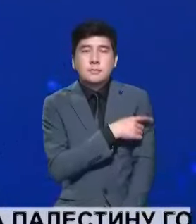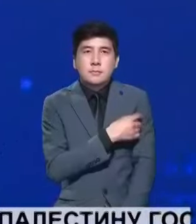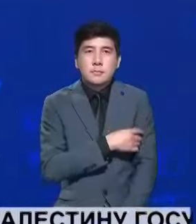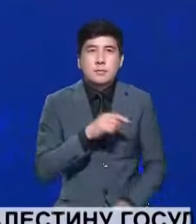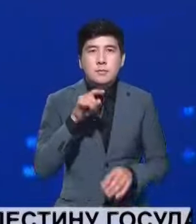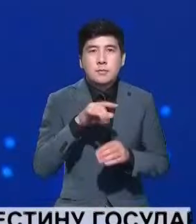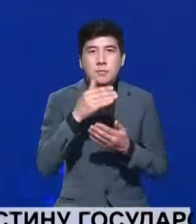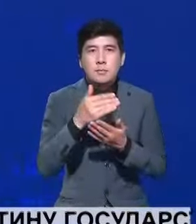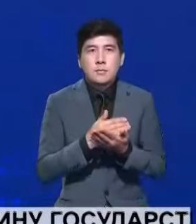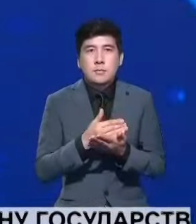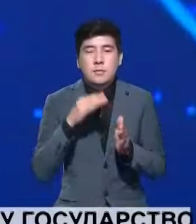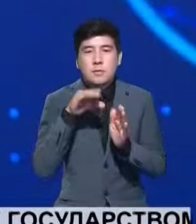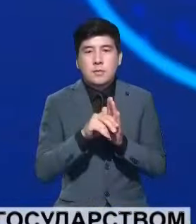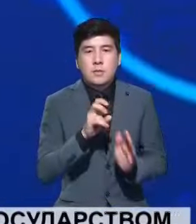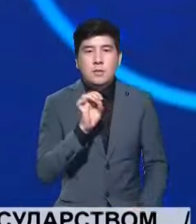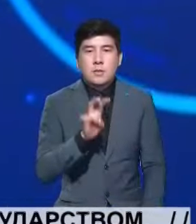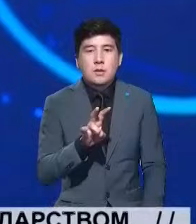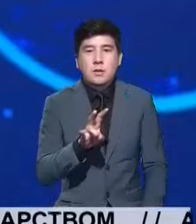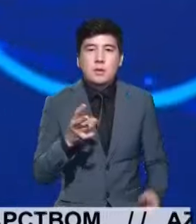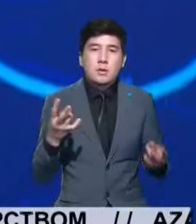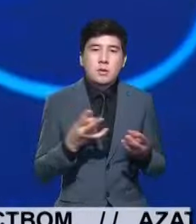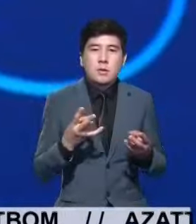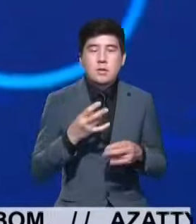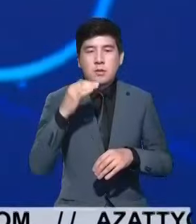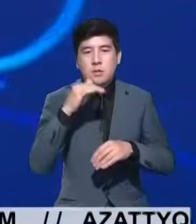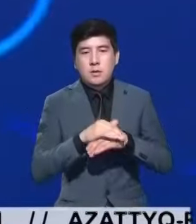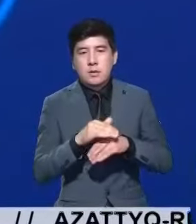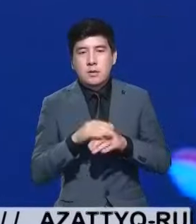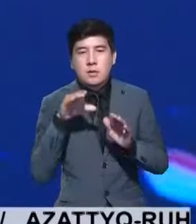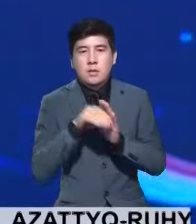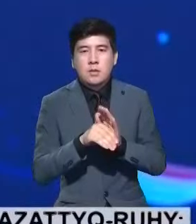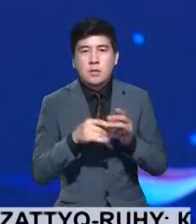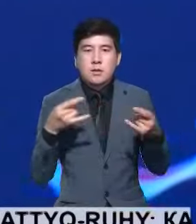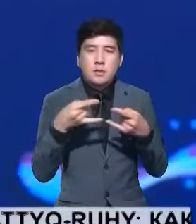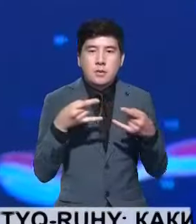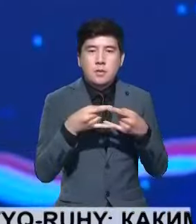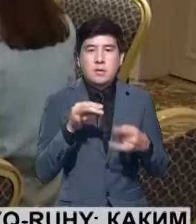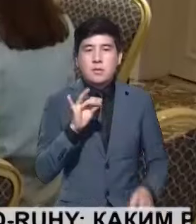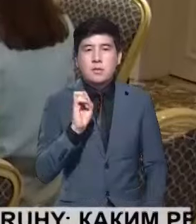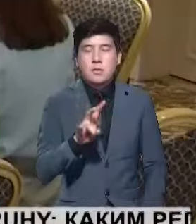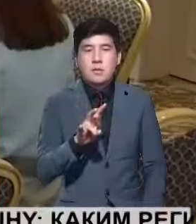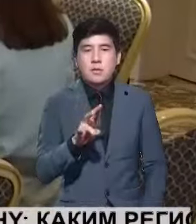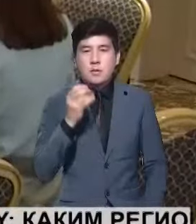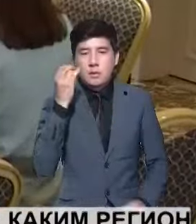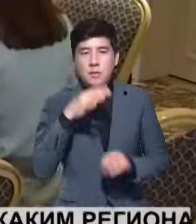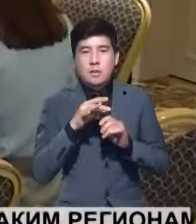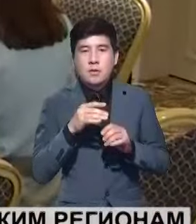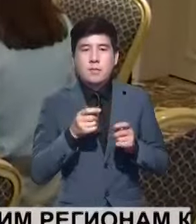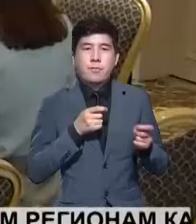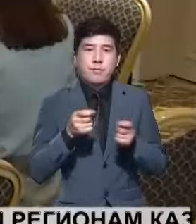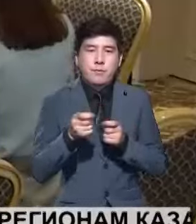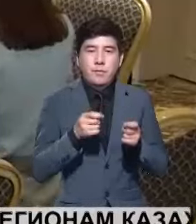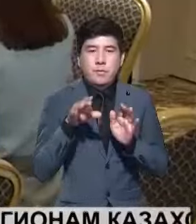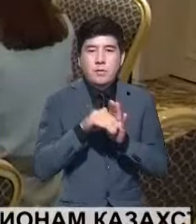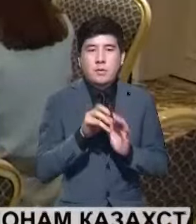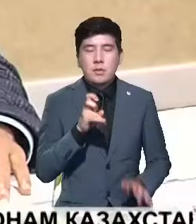Медиаорганизациям нужны отделы факт-чекинга для обеспечения достоверности публикуемой и транслируемой информации. Такое мнение высказали ведущие столичные эксперты